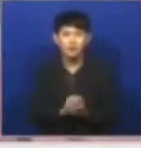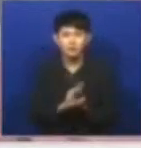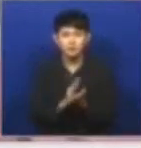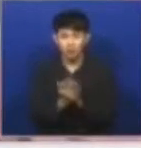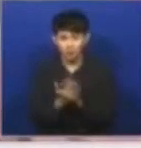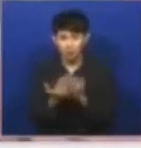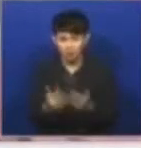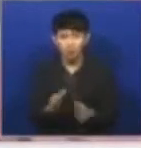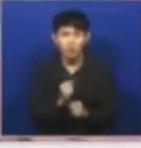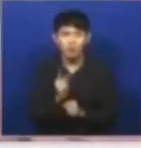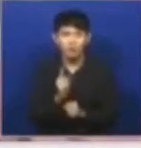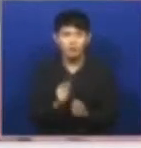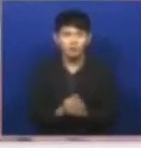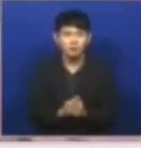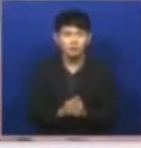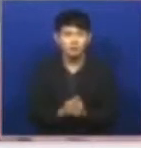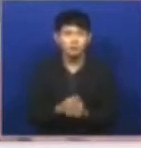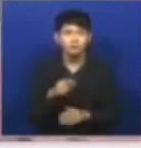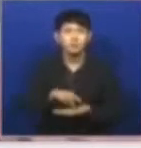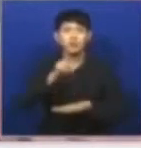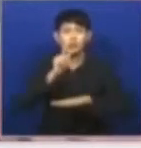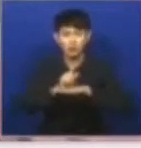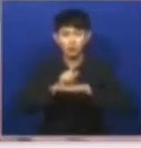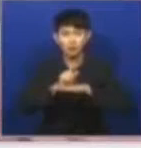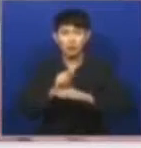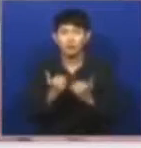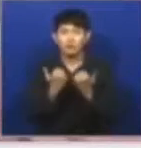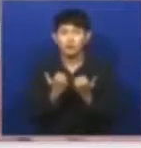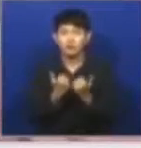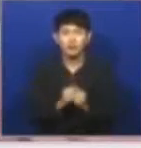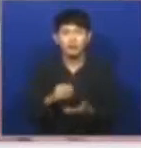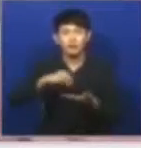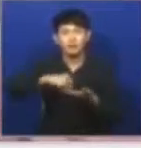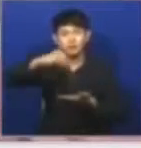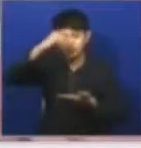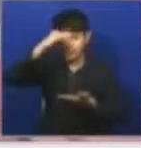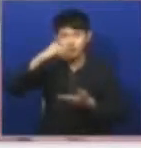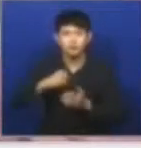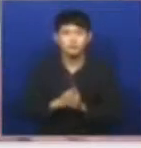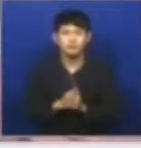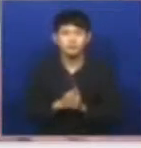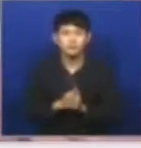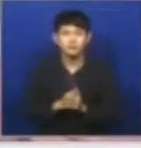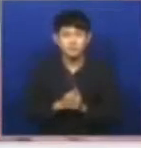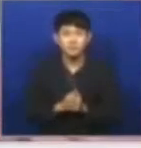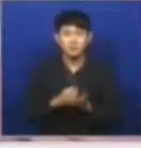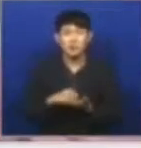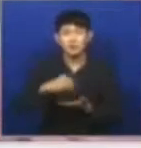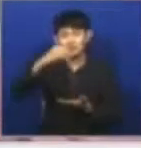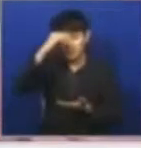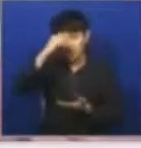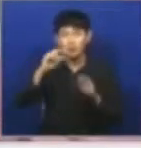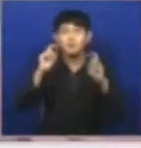แล้วท่านประธานครับกลับมาด้านการศึกษาด้านการศึกษานี่ท่านเขียนไปอ้